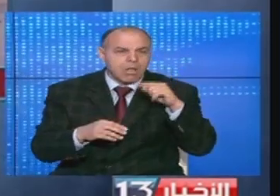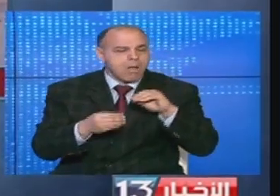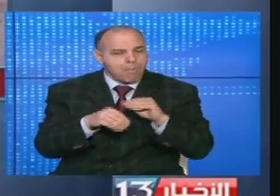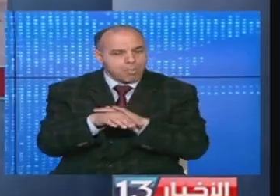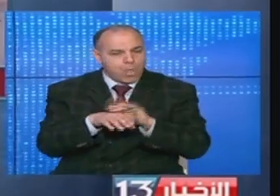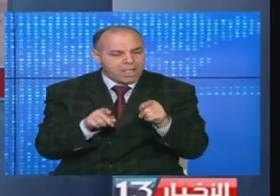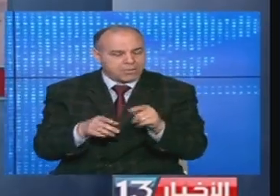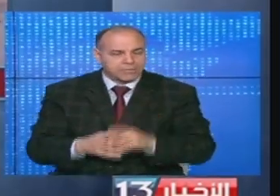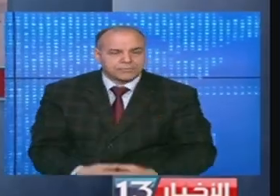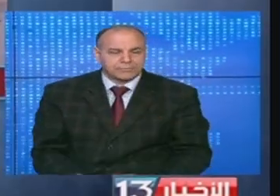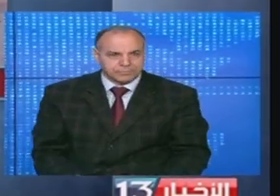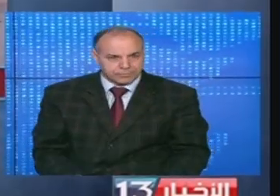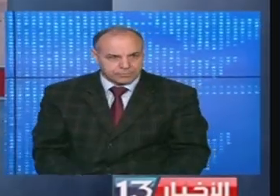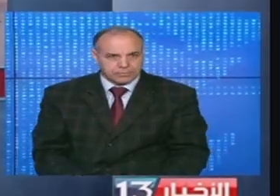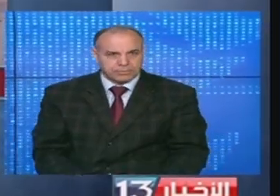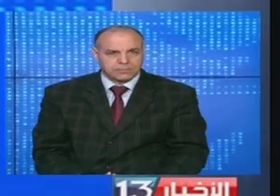الحالات